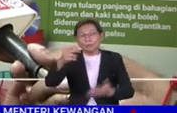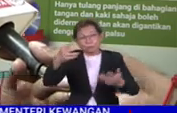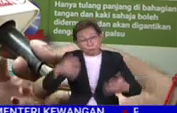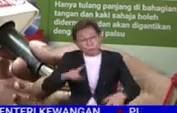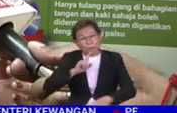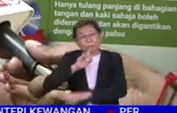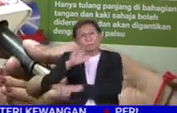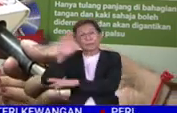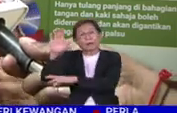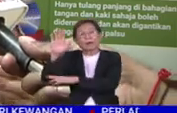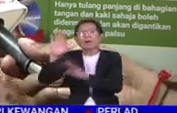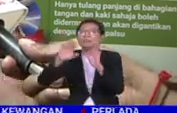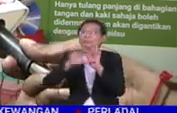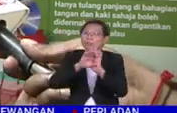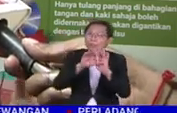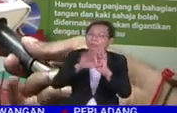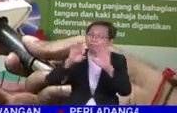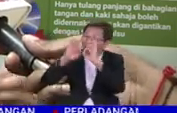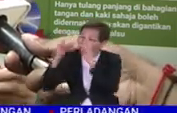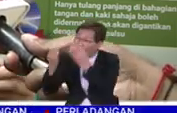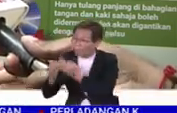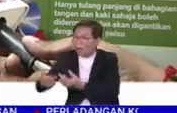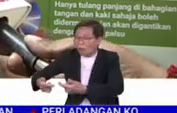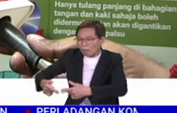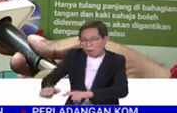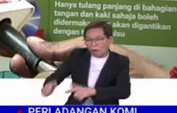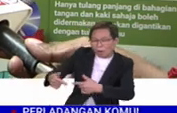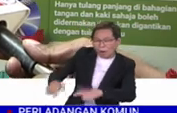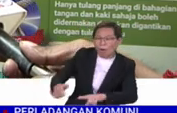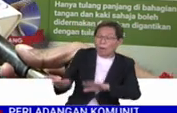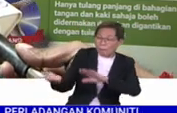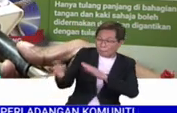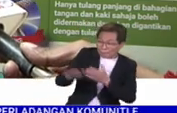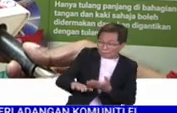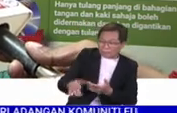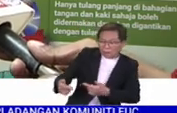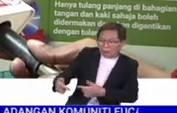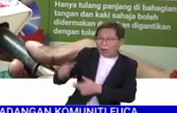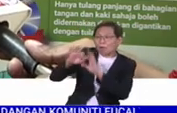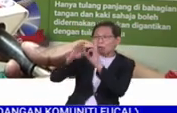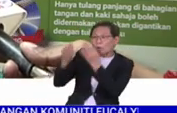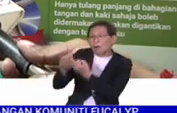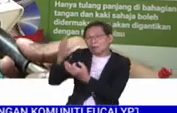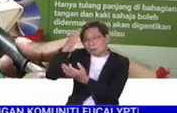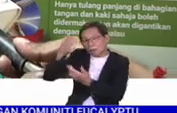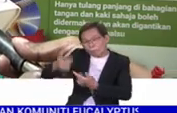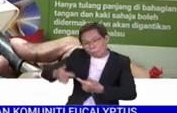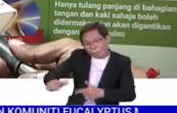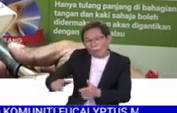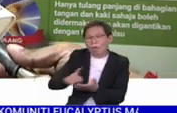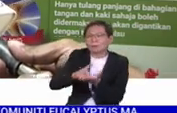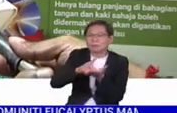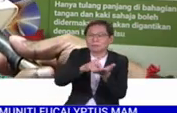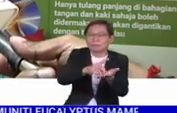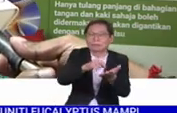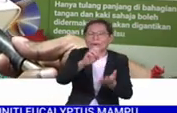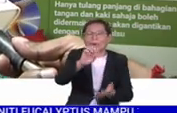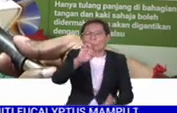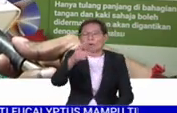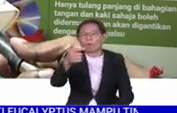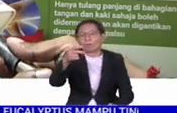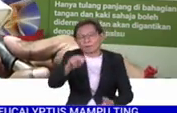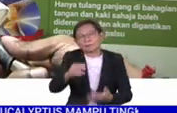keluarga macam bagi permission untuk bila si mati tu kita bagi kepada inilah nak jadi penderma kan, so memudahkan